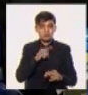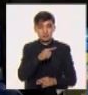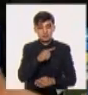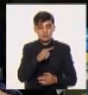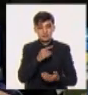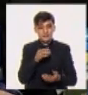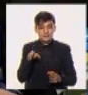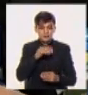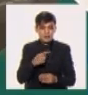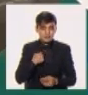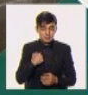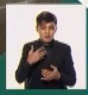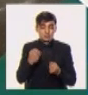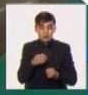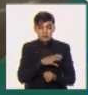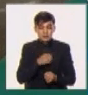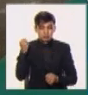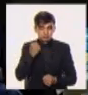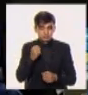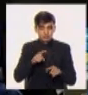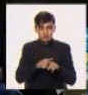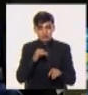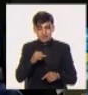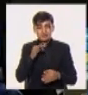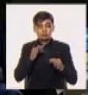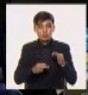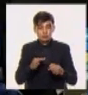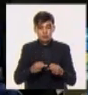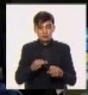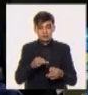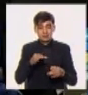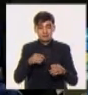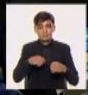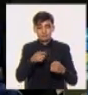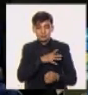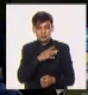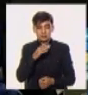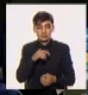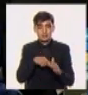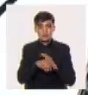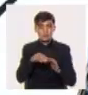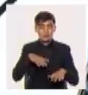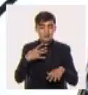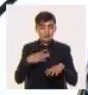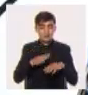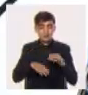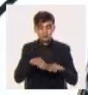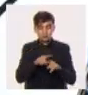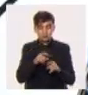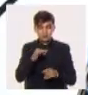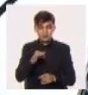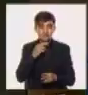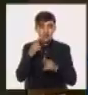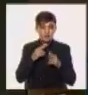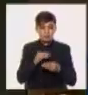так, все мы, получается, под ударом. И фактически суд данным своим решением вводит такую практику. Обжаловать решение